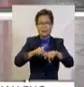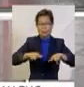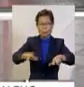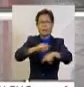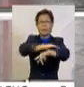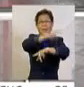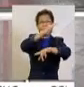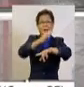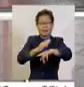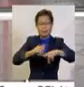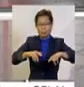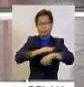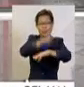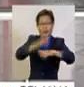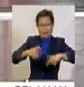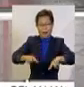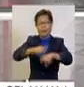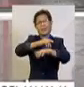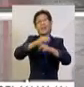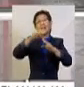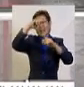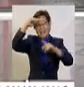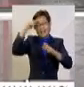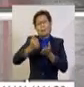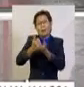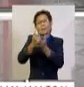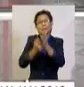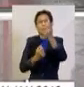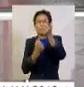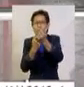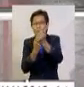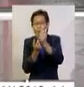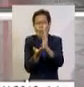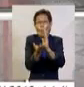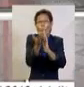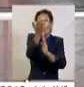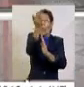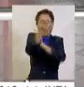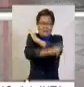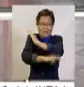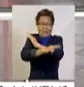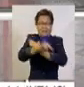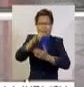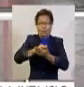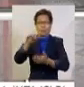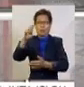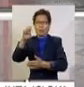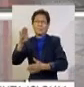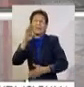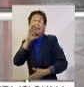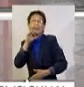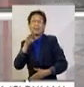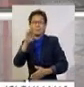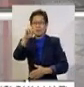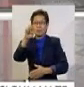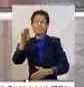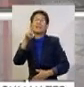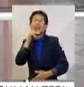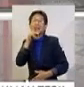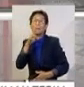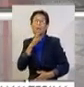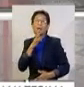Hitam Kedah akan membantu menyumbang kepada peningkatan hasil negeri itu. Jelas Menteri Besar Kedah, Datuk Seri Mukhlis Tun Dr.